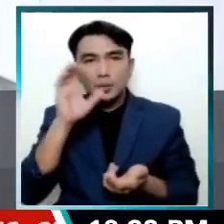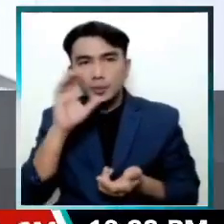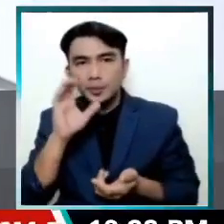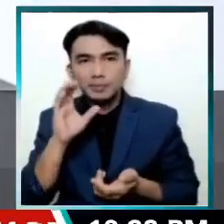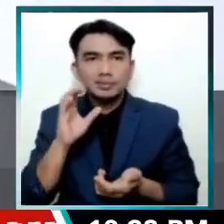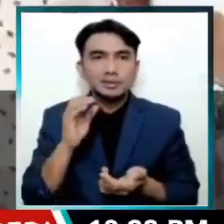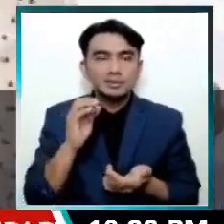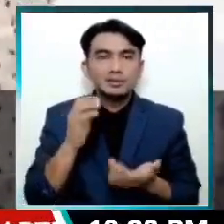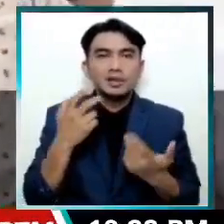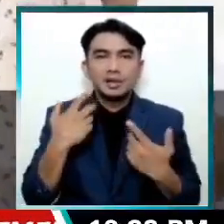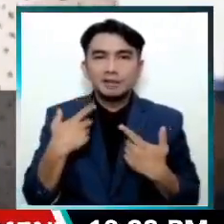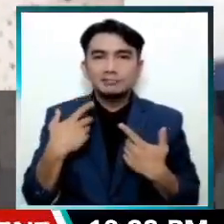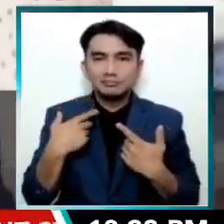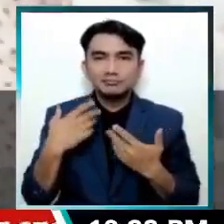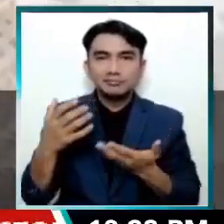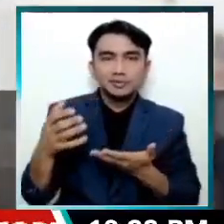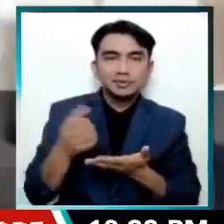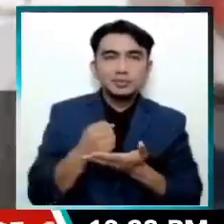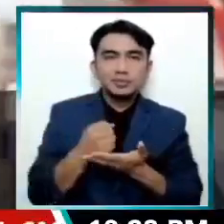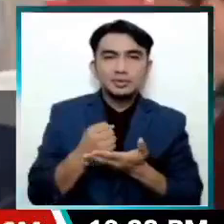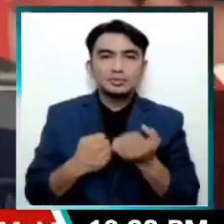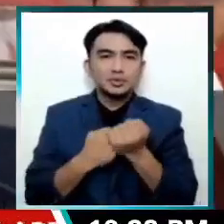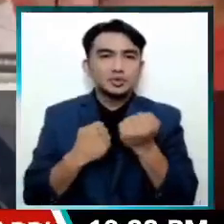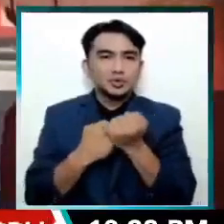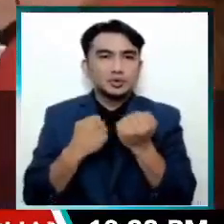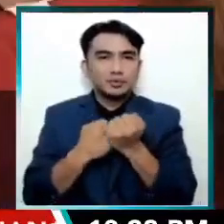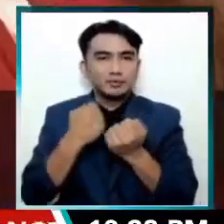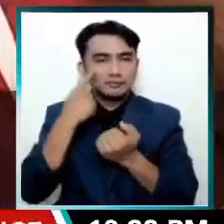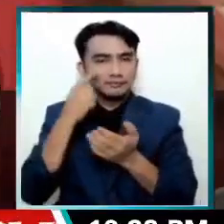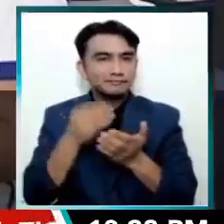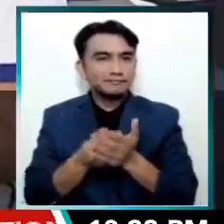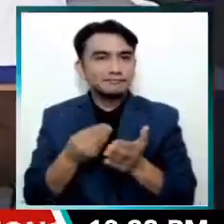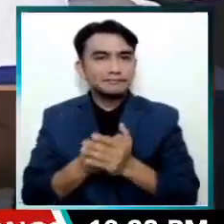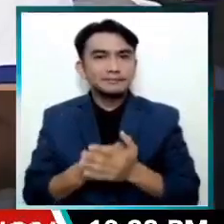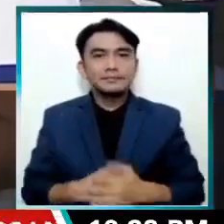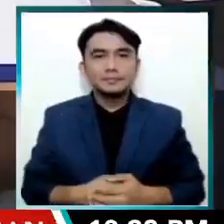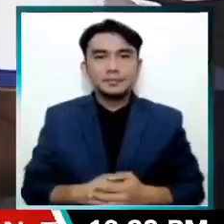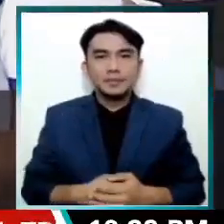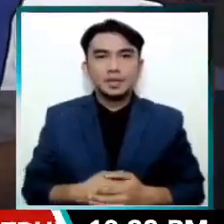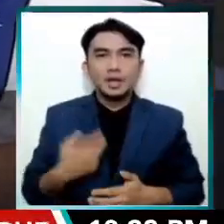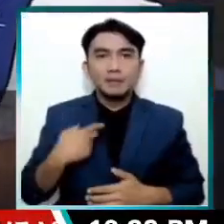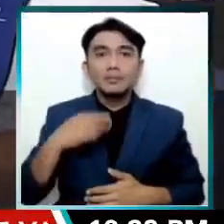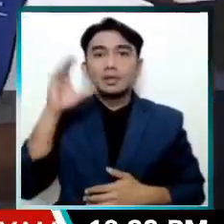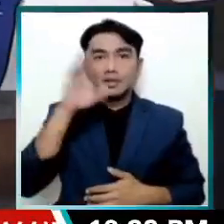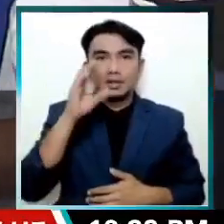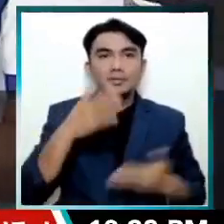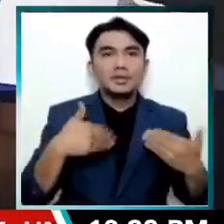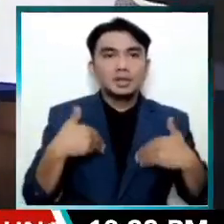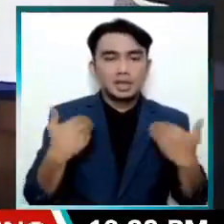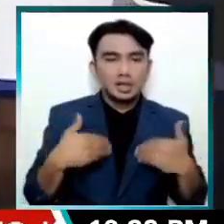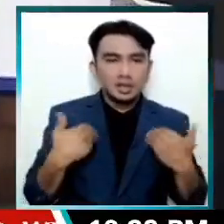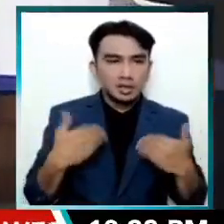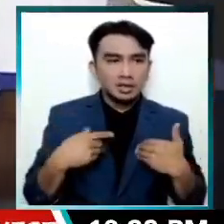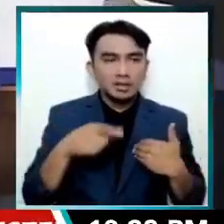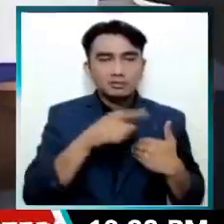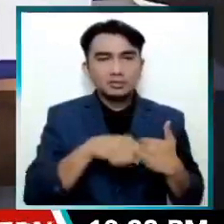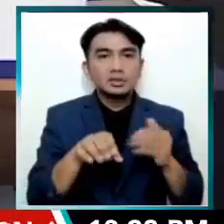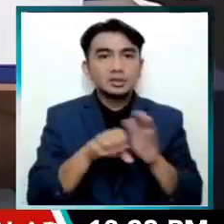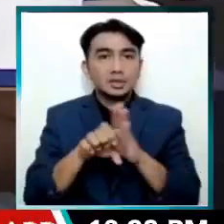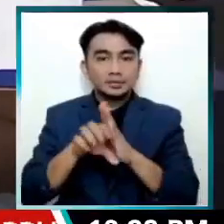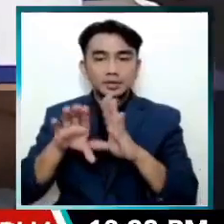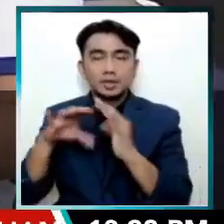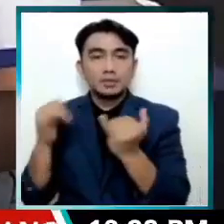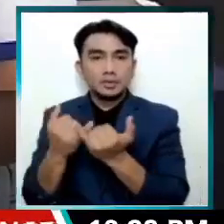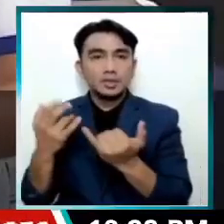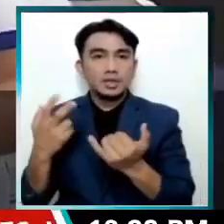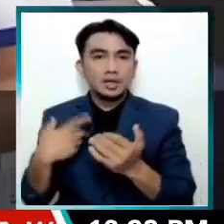source of income. Pero mas marami pa rin ang naghahanap ng mas nakababata. Gayunman, may mga kumpanya tulad ng mga fast food chain na may mandato